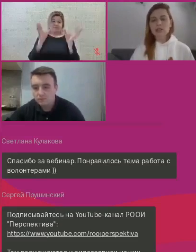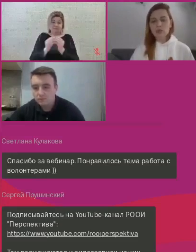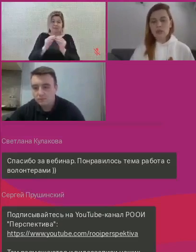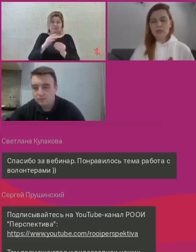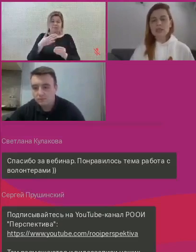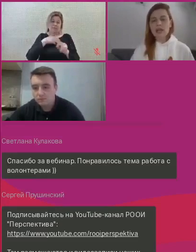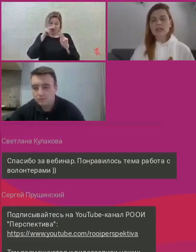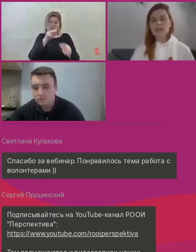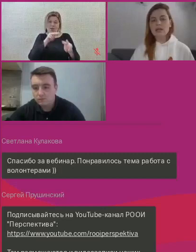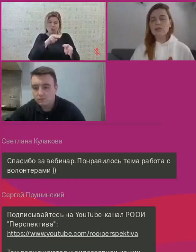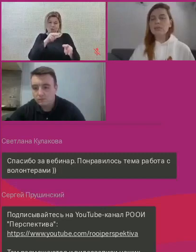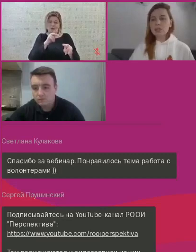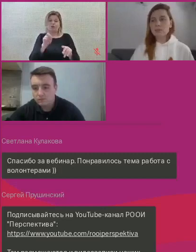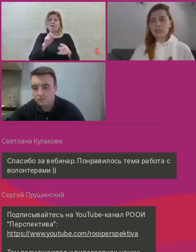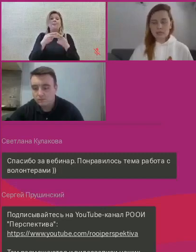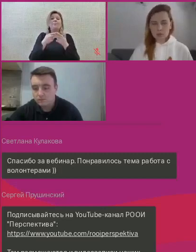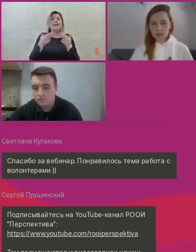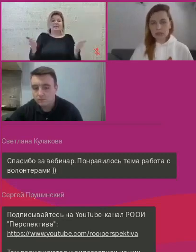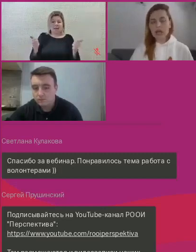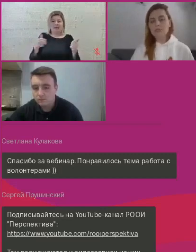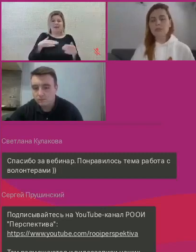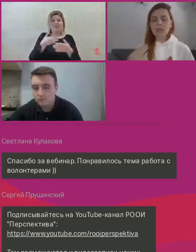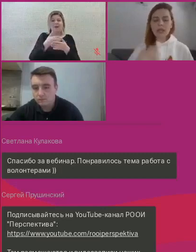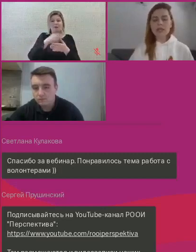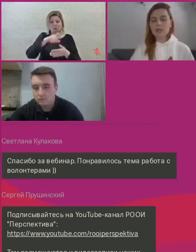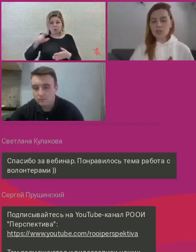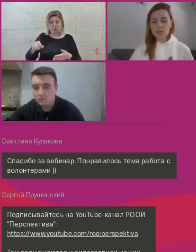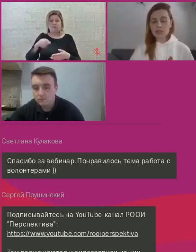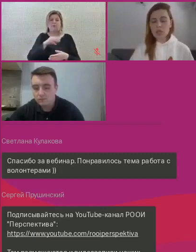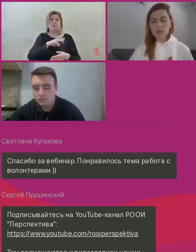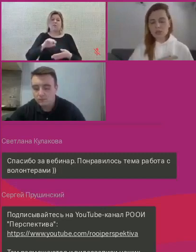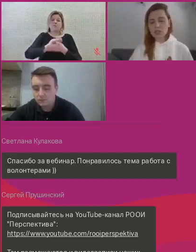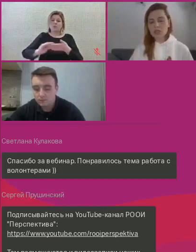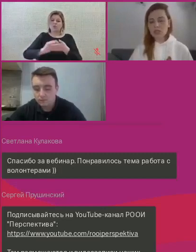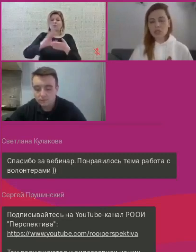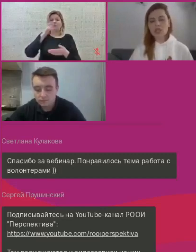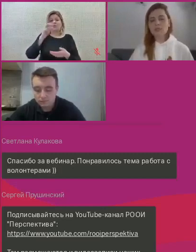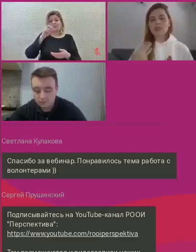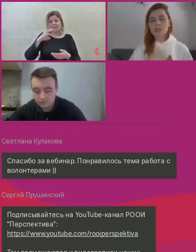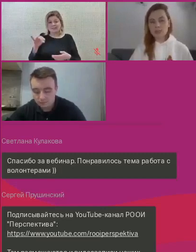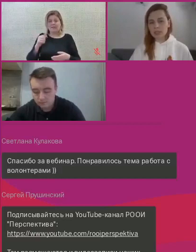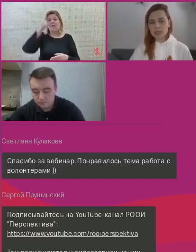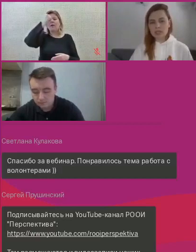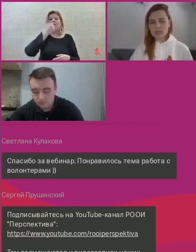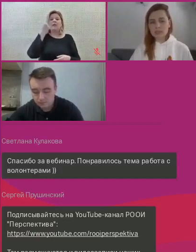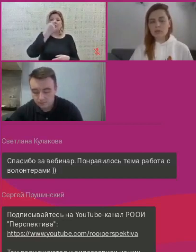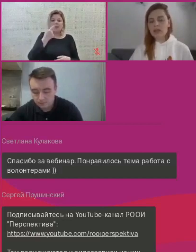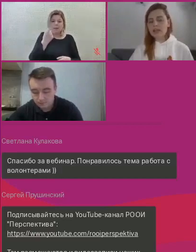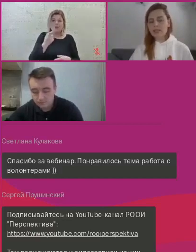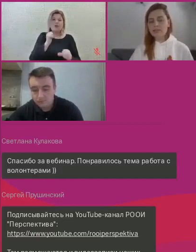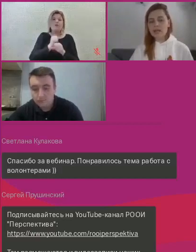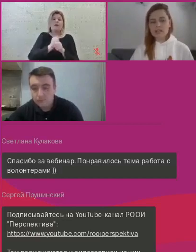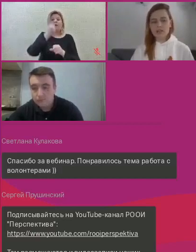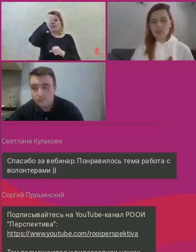признание волонтера, признание, да, мы пишем про них в соцсетях, мы благодарим лично их в чатах, у нас отдельные чаты, мы делаем благодарственные